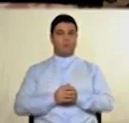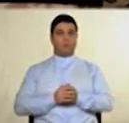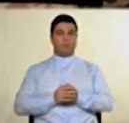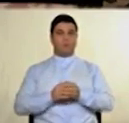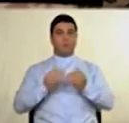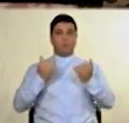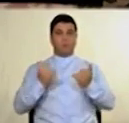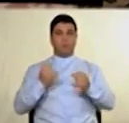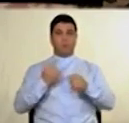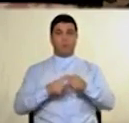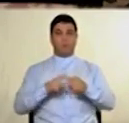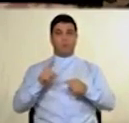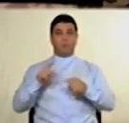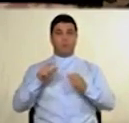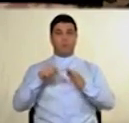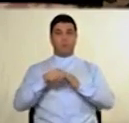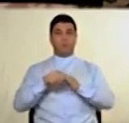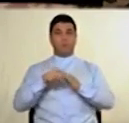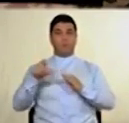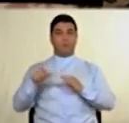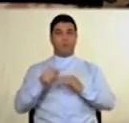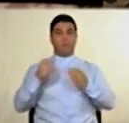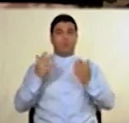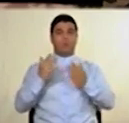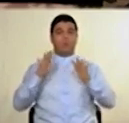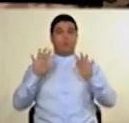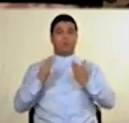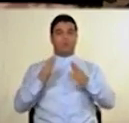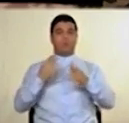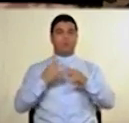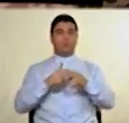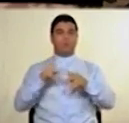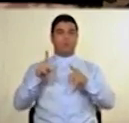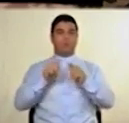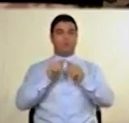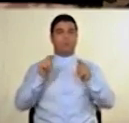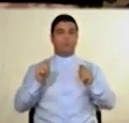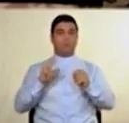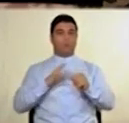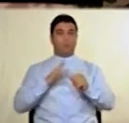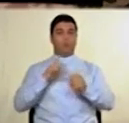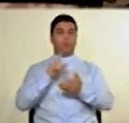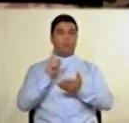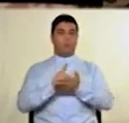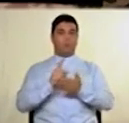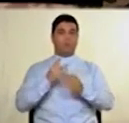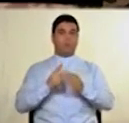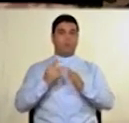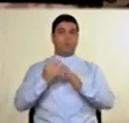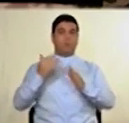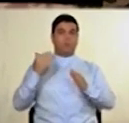Endi ushbu yo'l umuman olganda qaysi voqeadan keyin paydo bo'ldi degan savol tug'iladi. Albatta miloddan